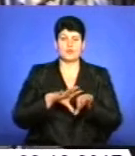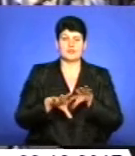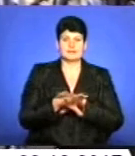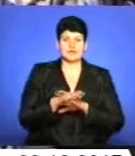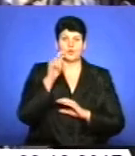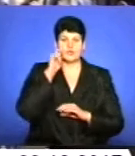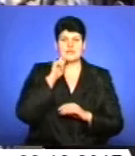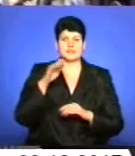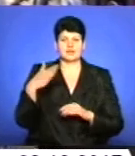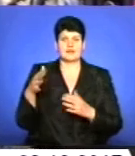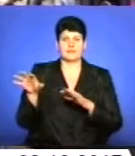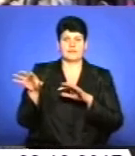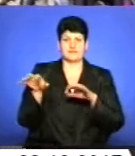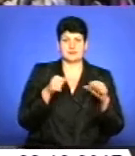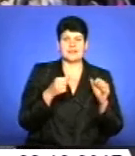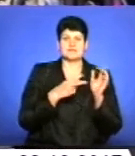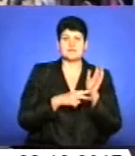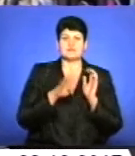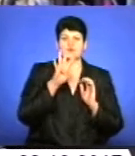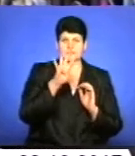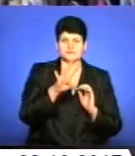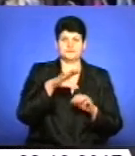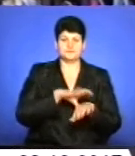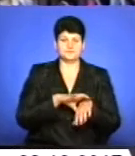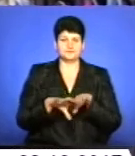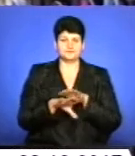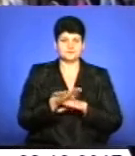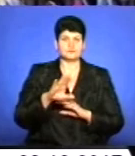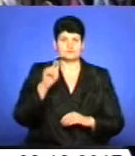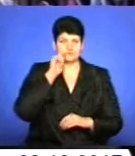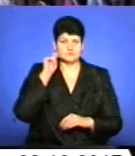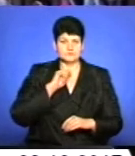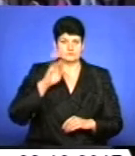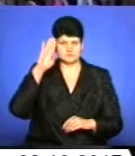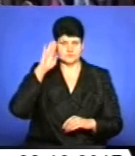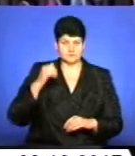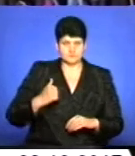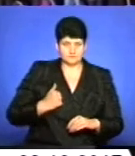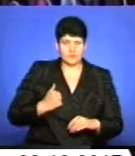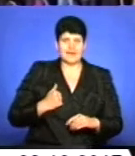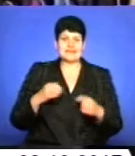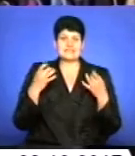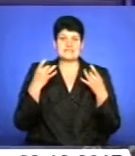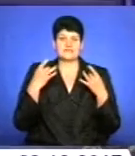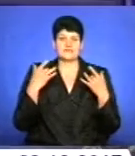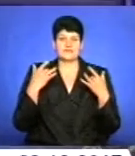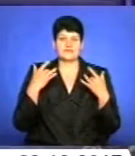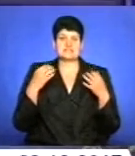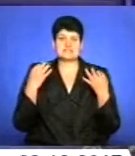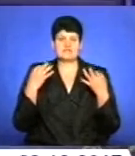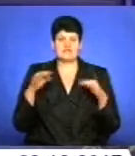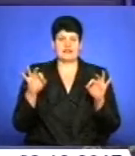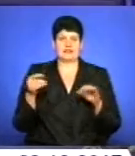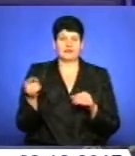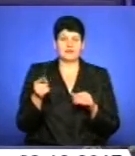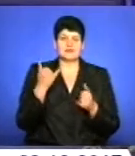сторона отримала 74 заручники, які перебували в полоні на окупованій частині Донбасу. Звільнені тернополяни зараз перебувають у